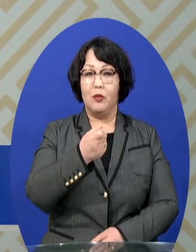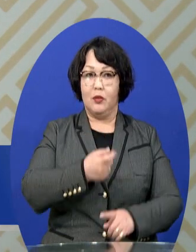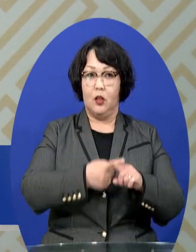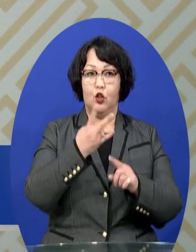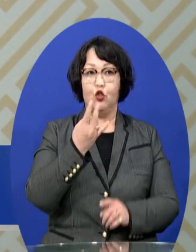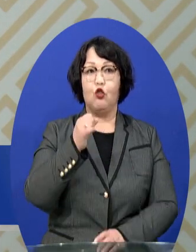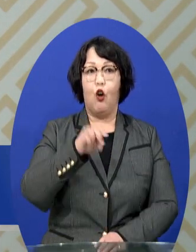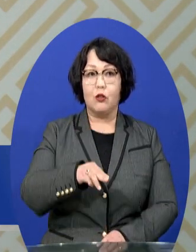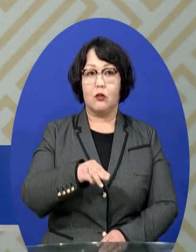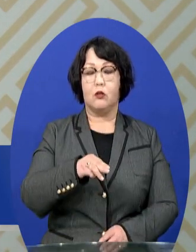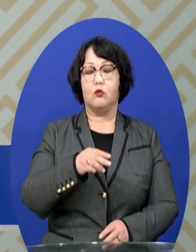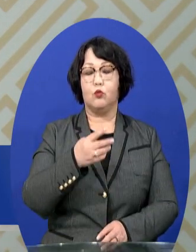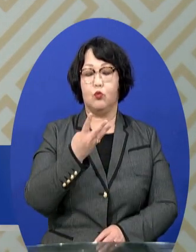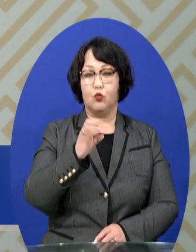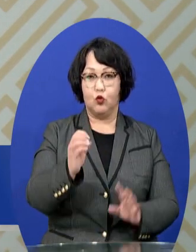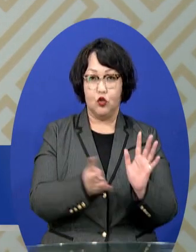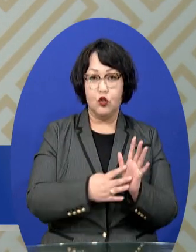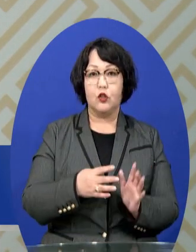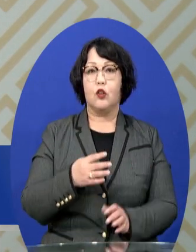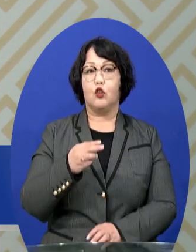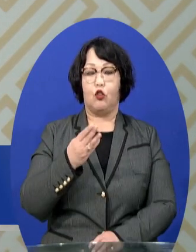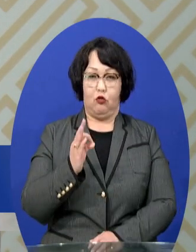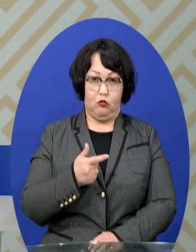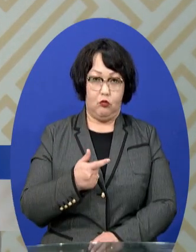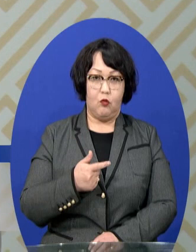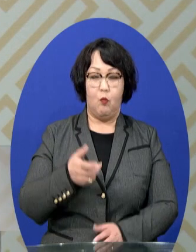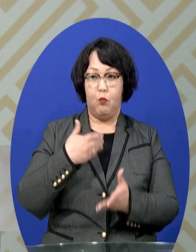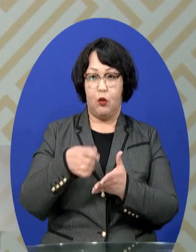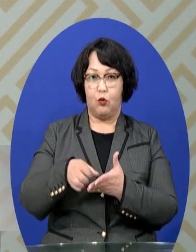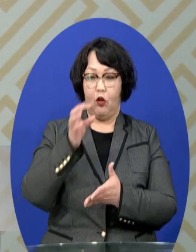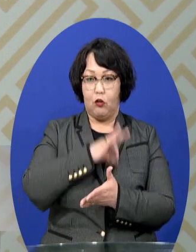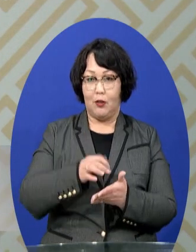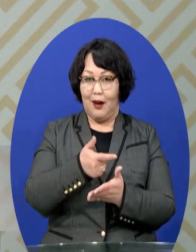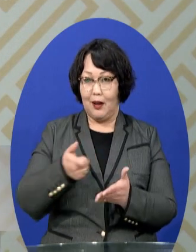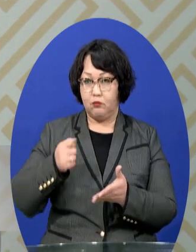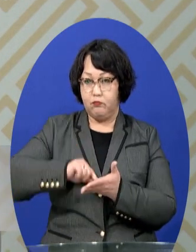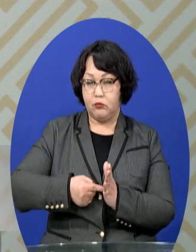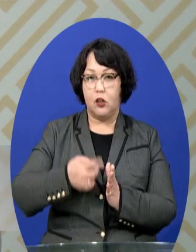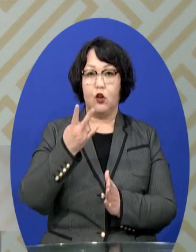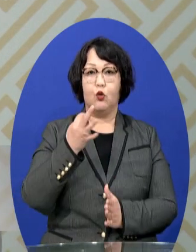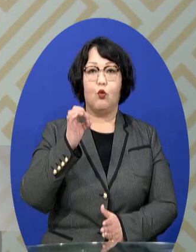бол 409 төгрөг. За түүнчлэн борлуулалтын орлогоос хасагдаж тооцогдох нийт нөөт ингээд